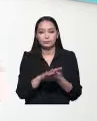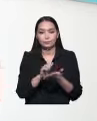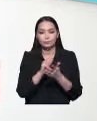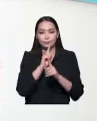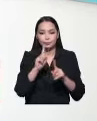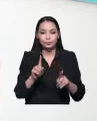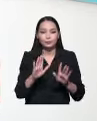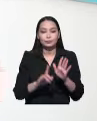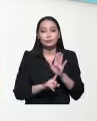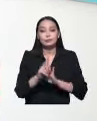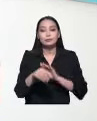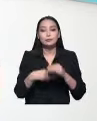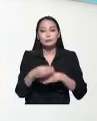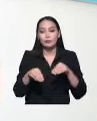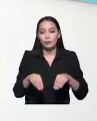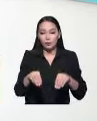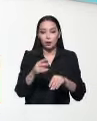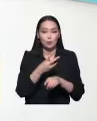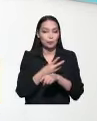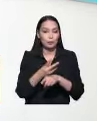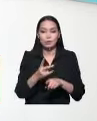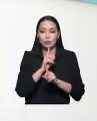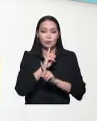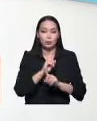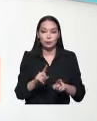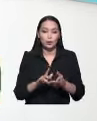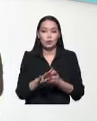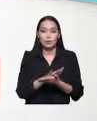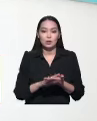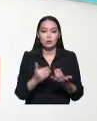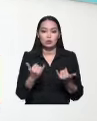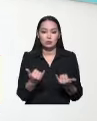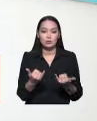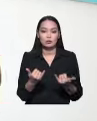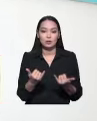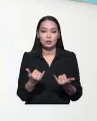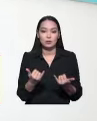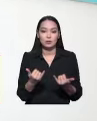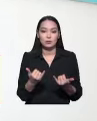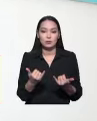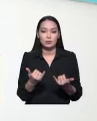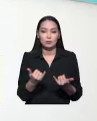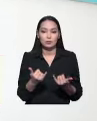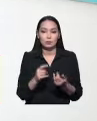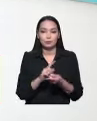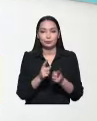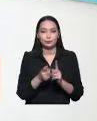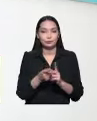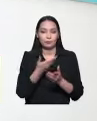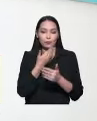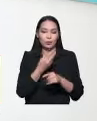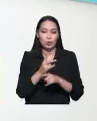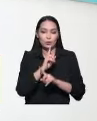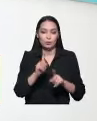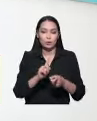егіліп жатқан егістерге зиян тигізіп, үсік жүруі мүмкін еді. Енді ондайдан қазір зиян келіп жатқан жоқ, фактілер жоқ ондай. Бірақ